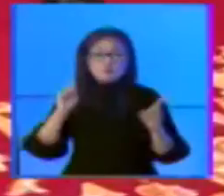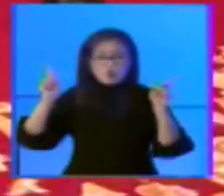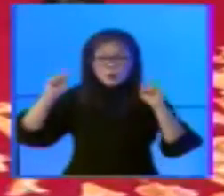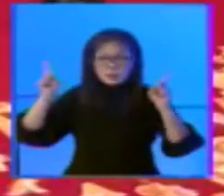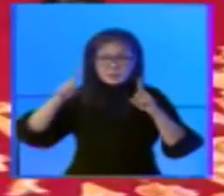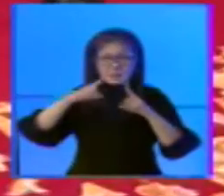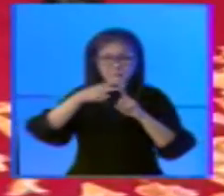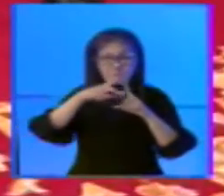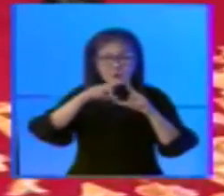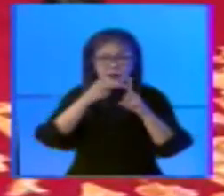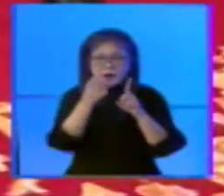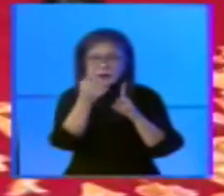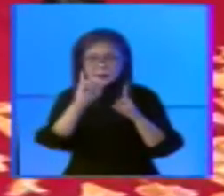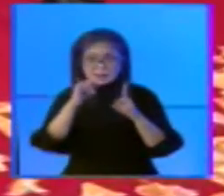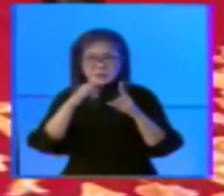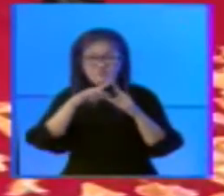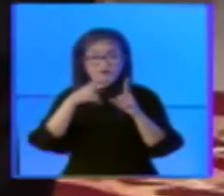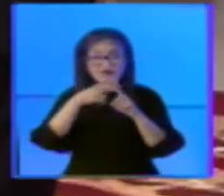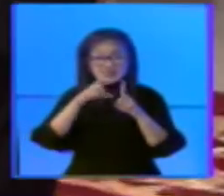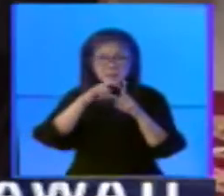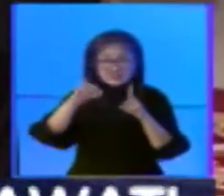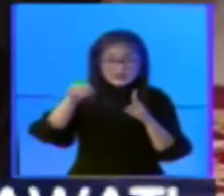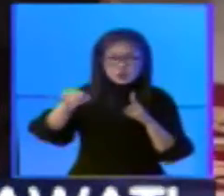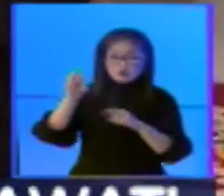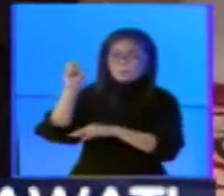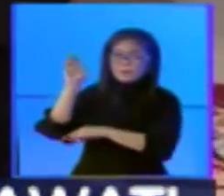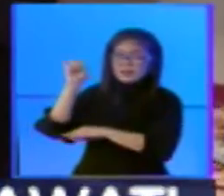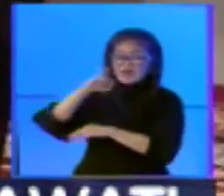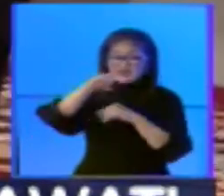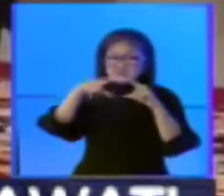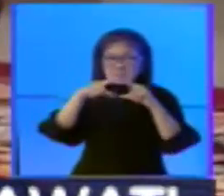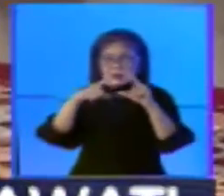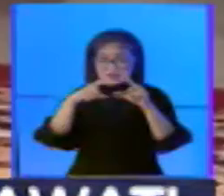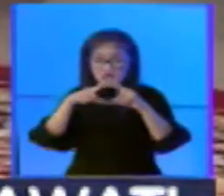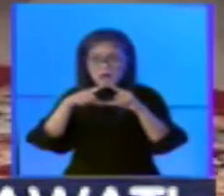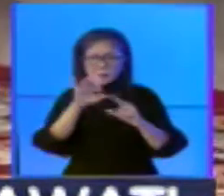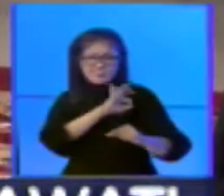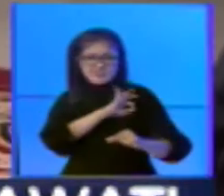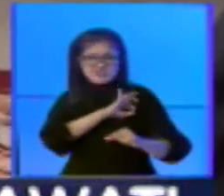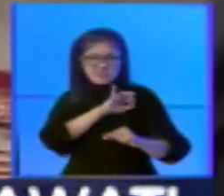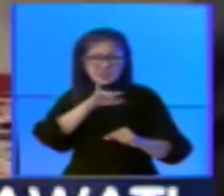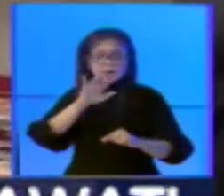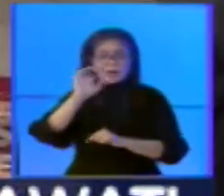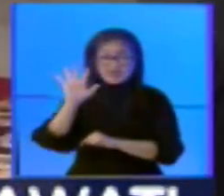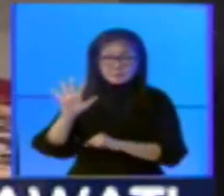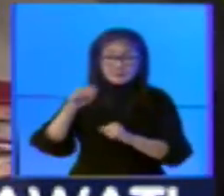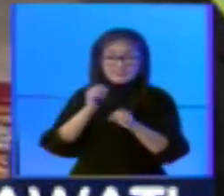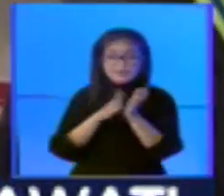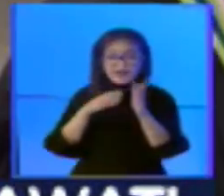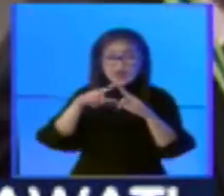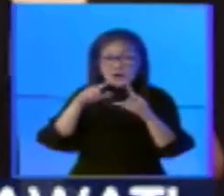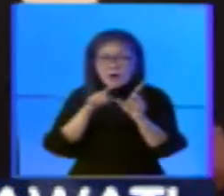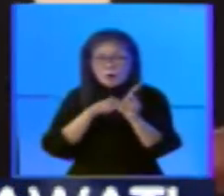Zon Presiden Jokowi juga menganugerahkan tanda jasa medali kepeloporan kepada Presiden ke-5 RI Megawati Soekarnoputri